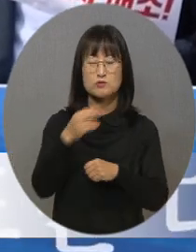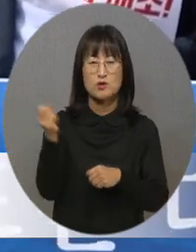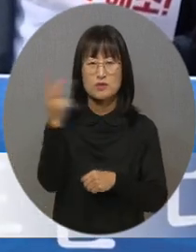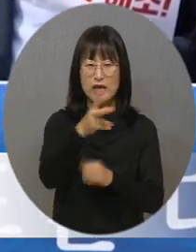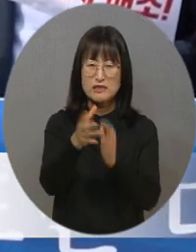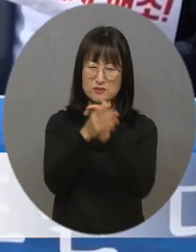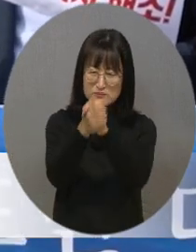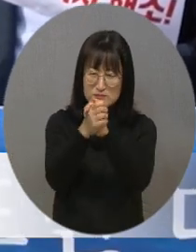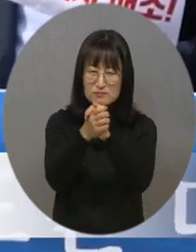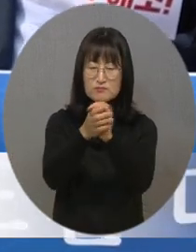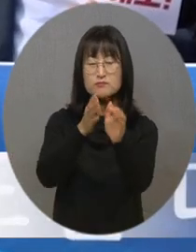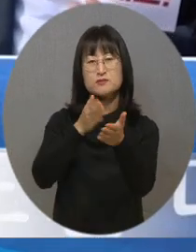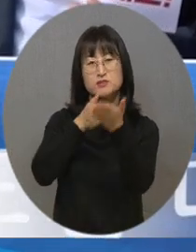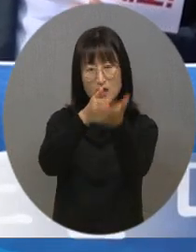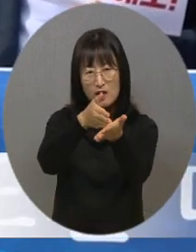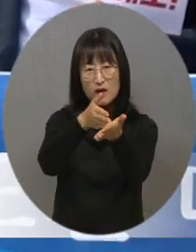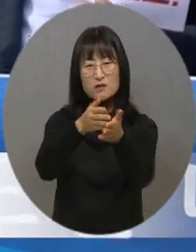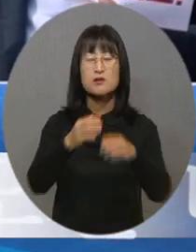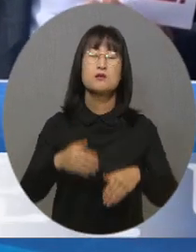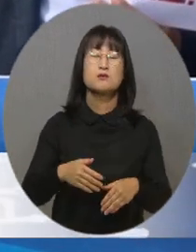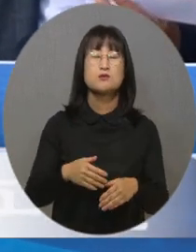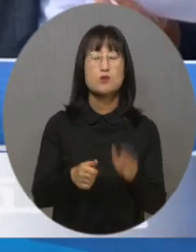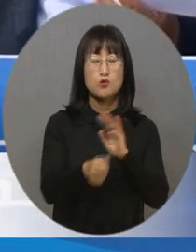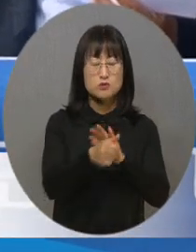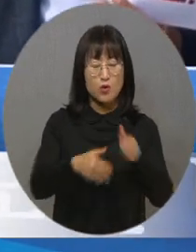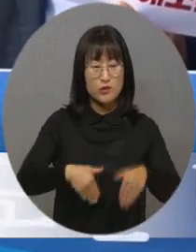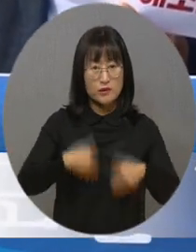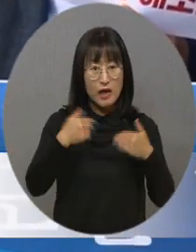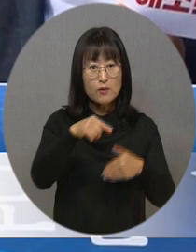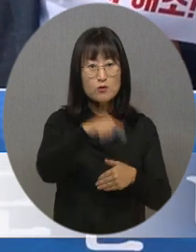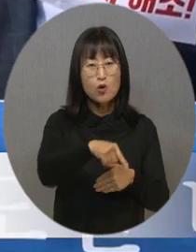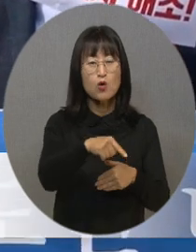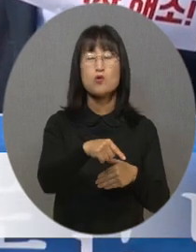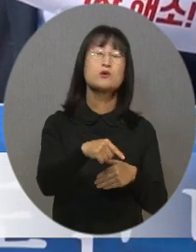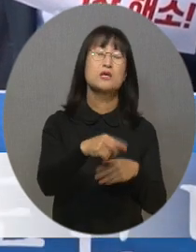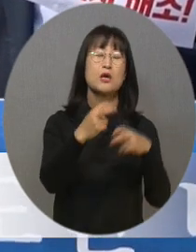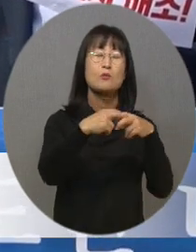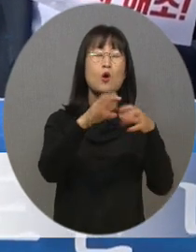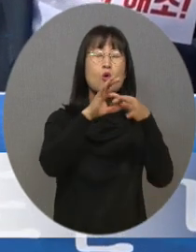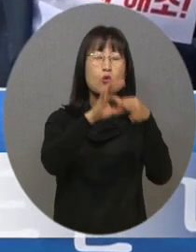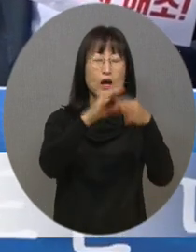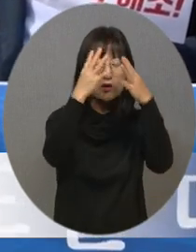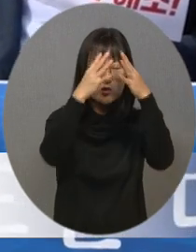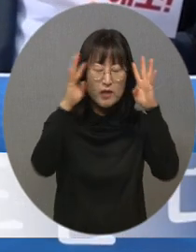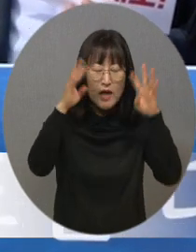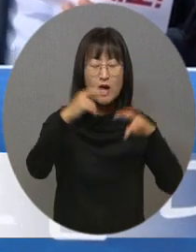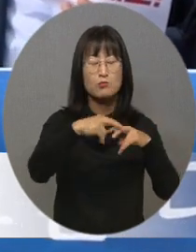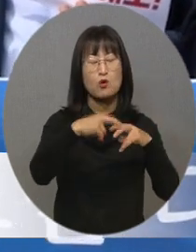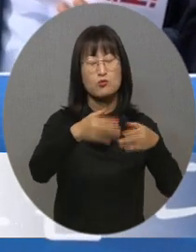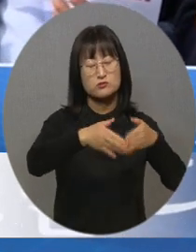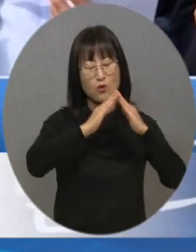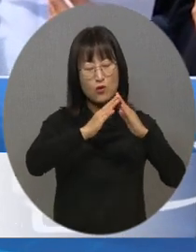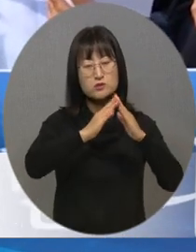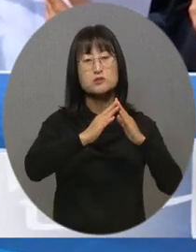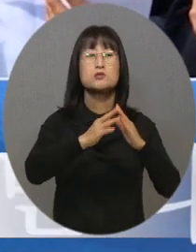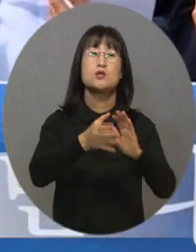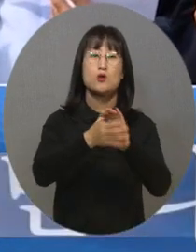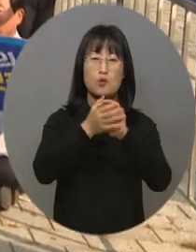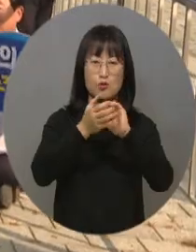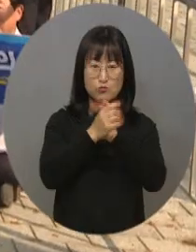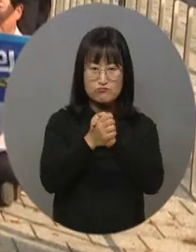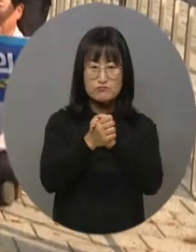간곡하게 호소합니다. 전남 의과대학 대학병원 설치 꼭 진행해